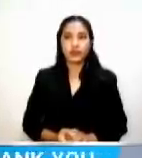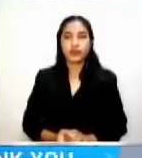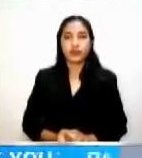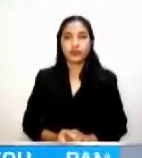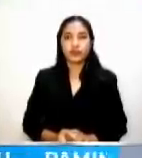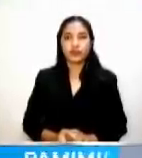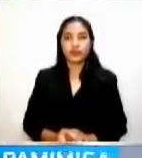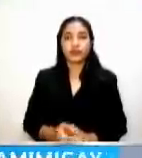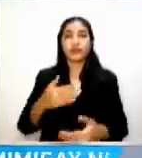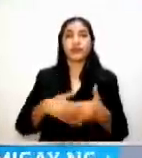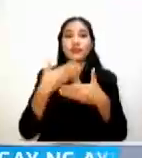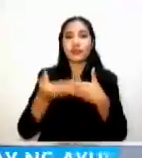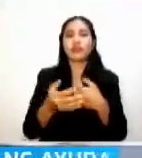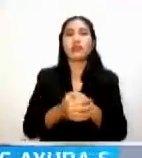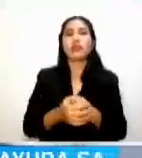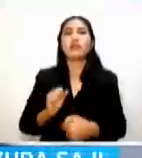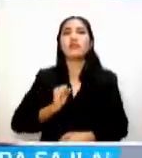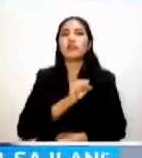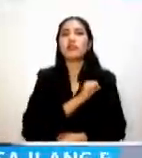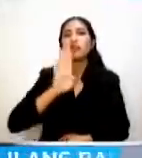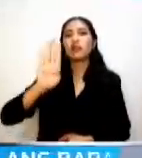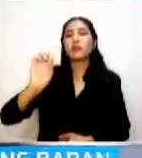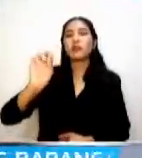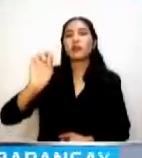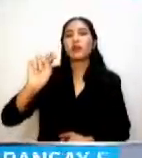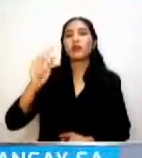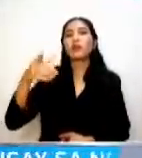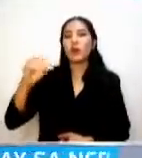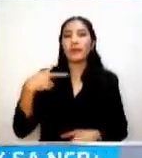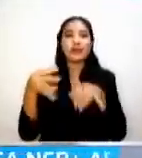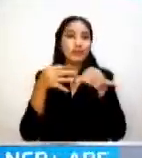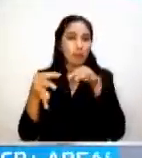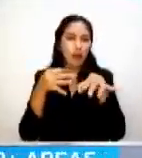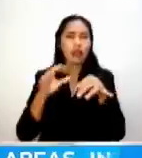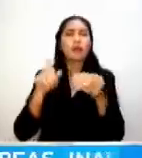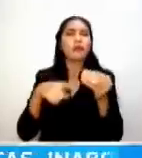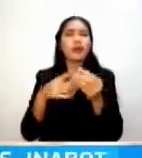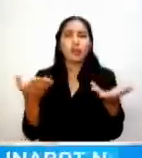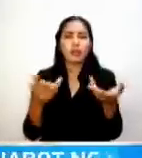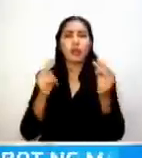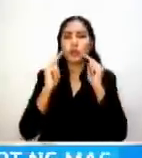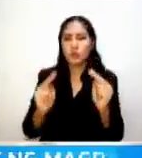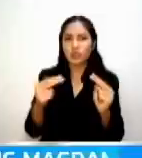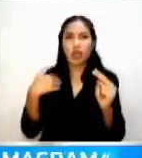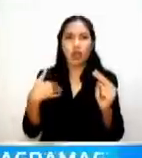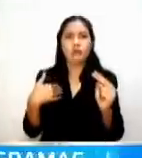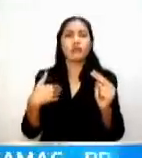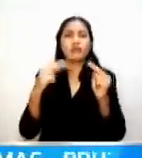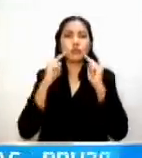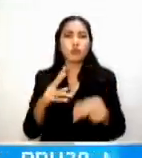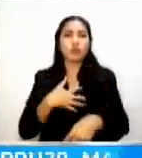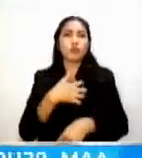Pinabulaanan ni Senador Bongo ang kumalat na balitang inatake sa puso si Pangulong Duterte. Sa Facebook post, sinabi ni Go sa anya'y may